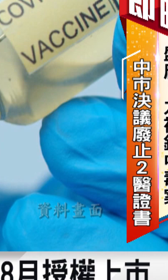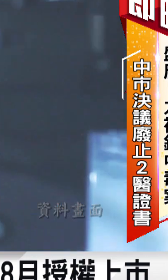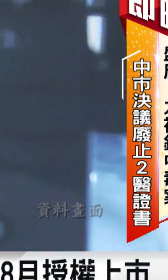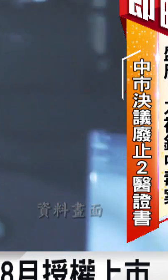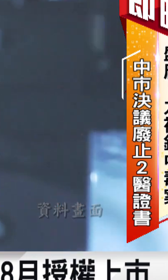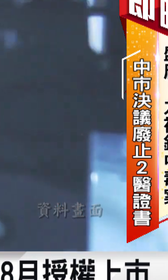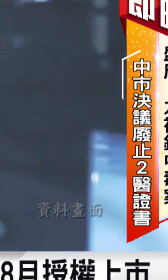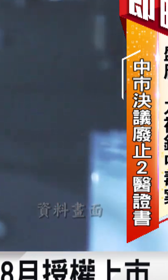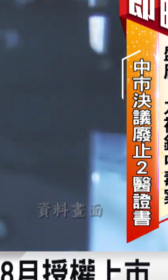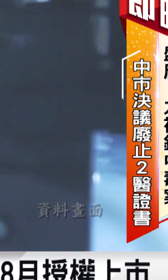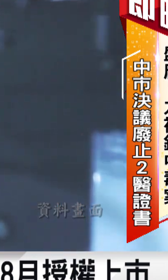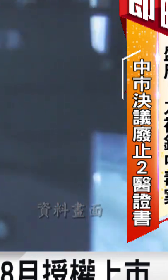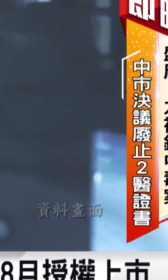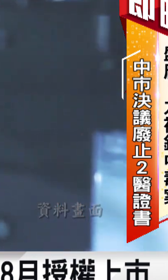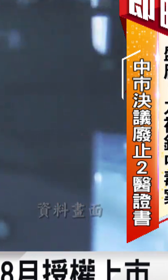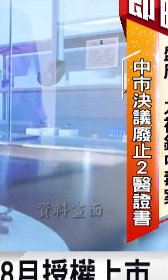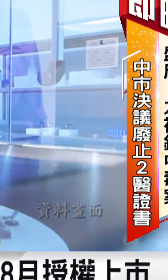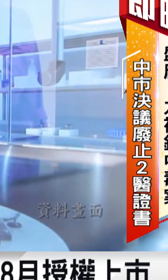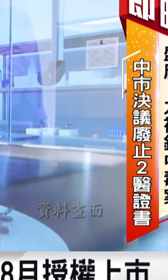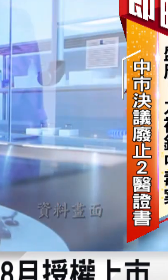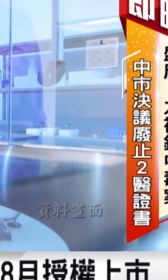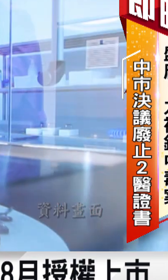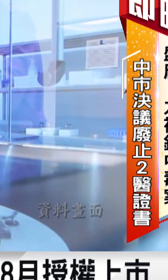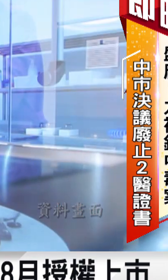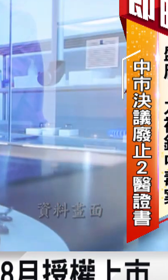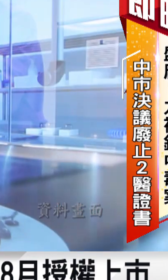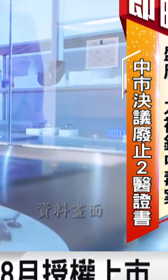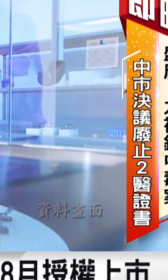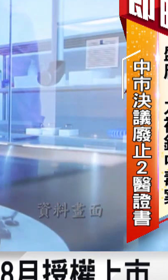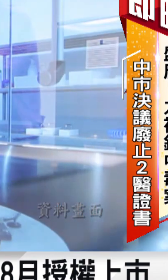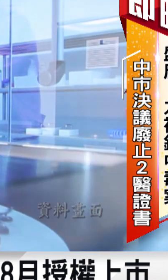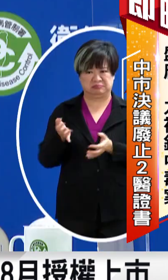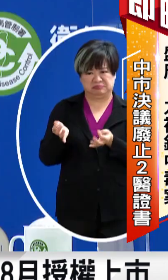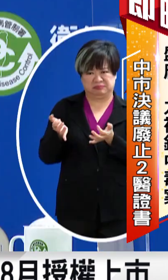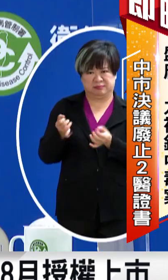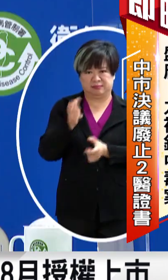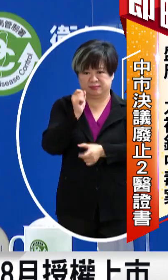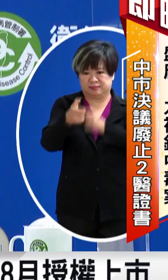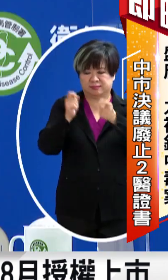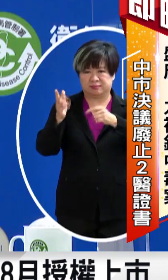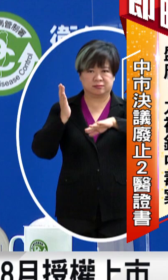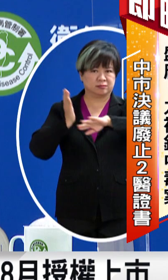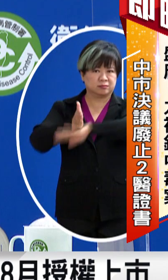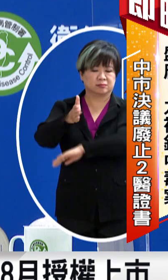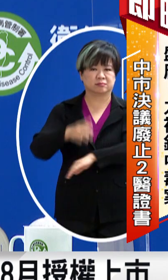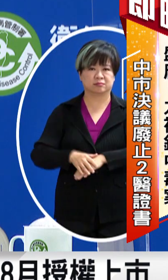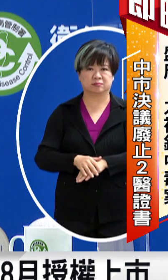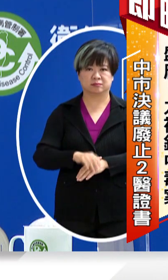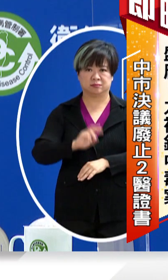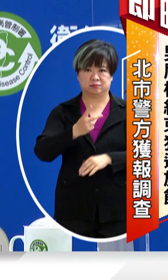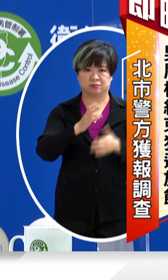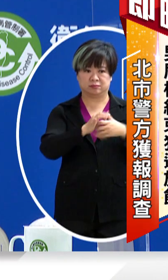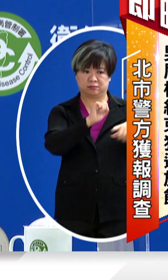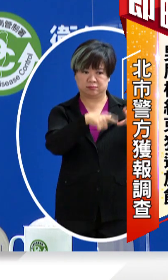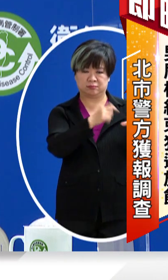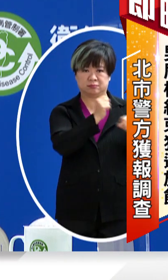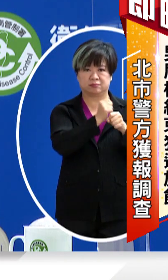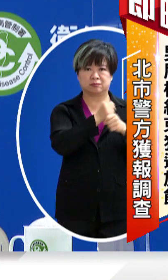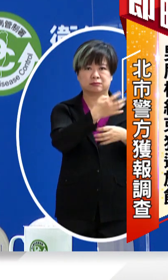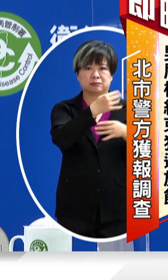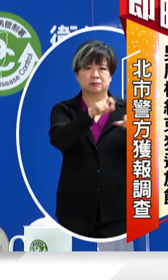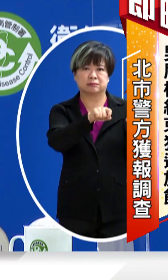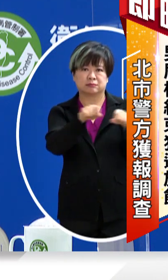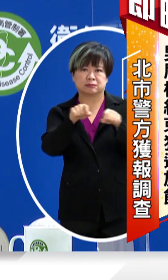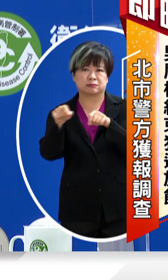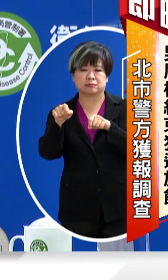买不到。原本预定三月到手的疫苗，现在可能要延期了。 现在有一些厂的生产出问题的，那有一些